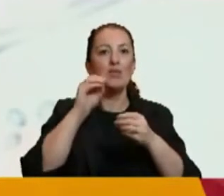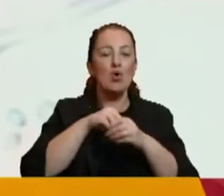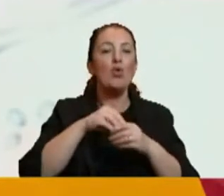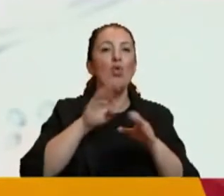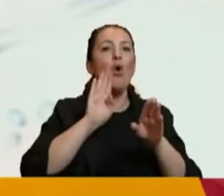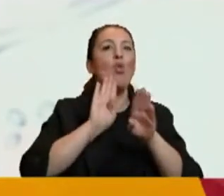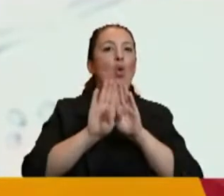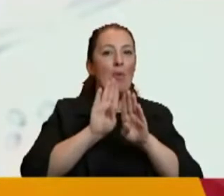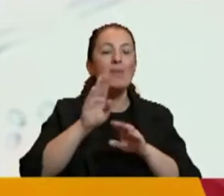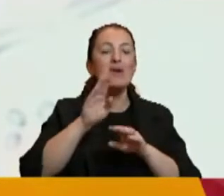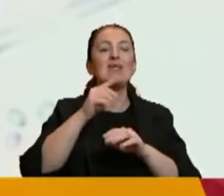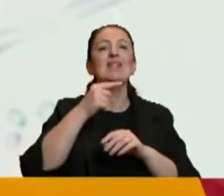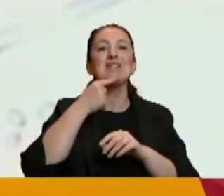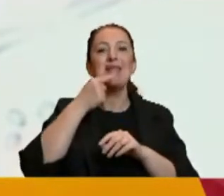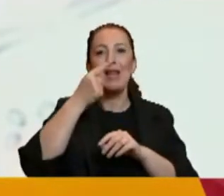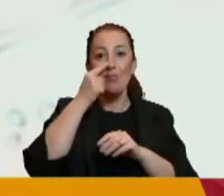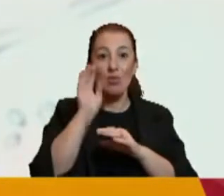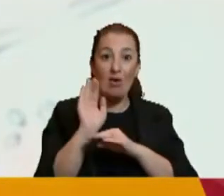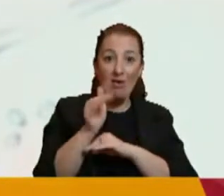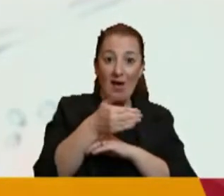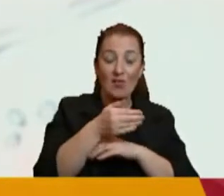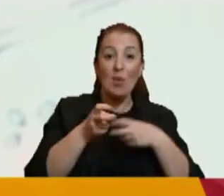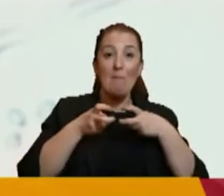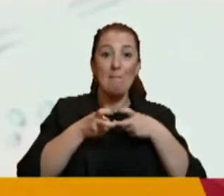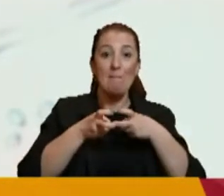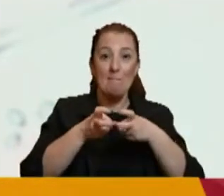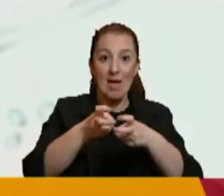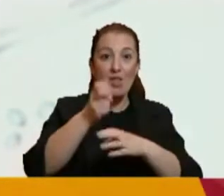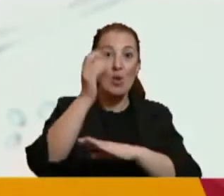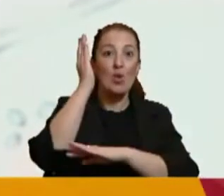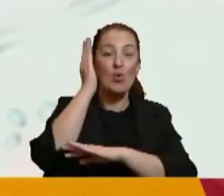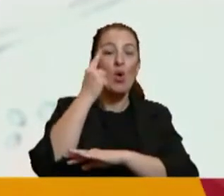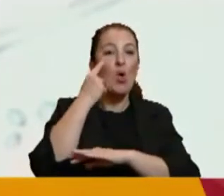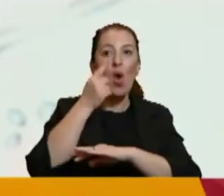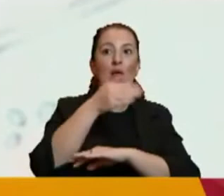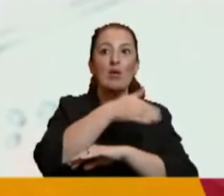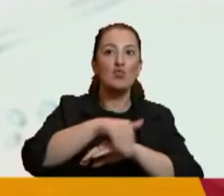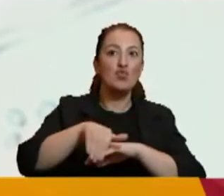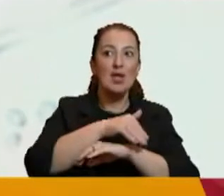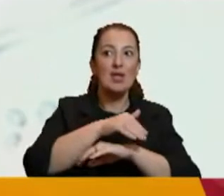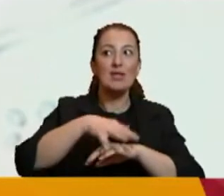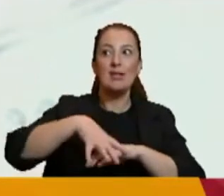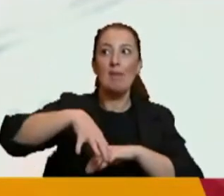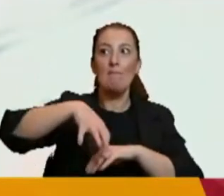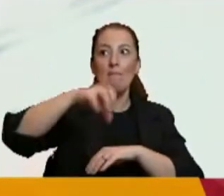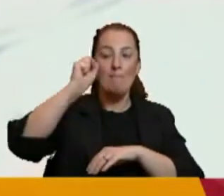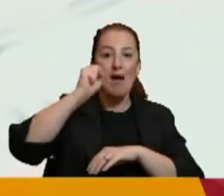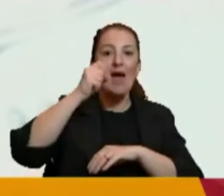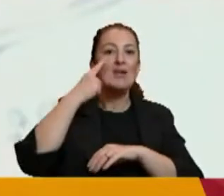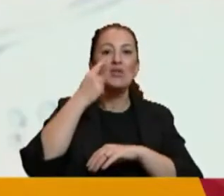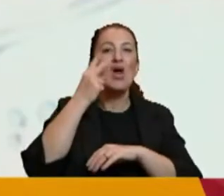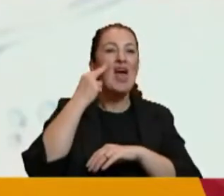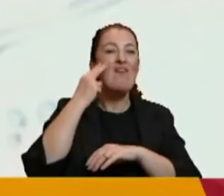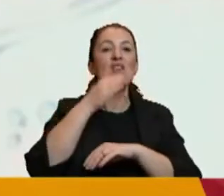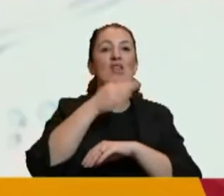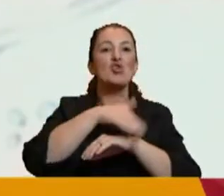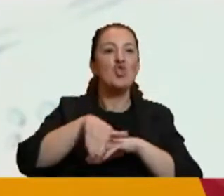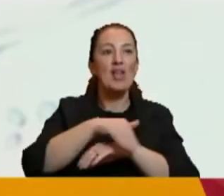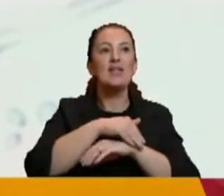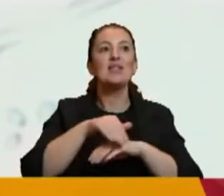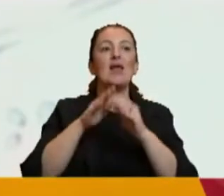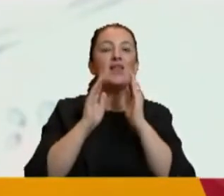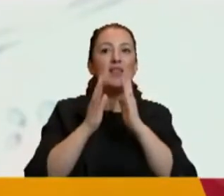karşı Zeytinburnu Topkapı Kavşağı metro istasyonu Fetih Caddesi Merkez Efendi Caddesi arası devam